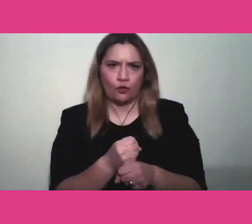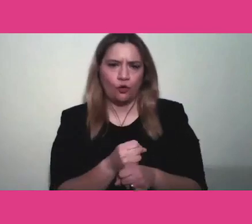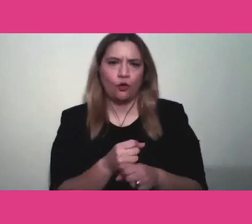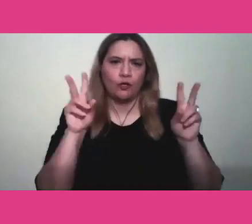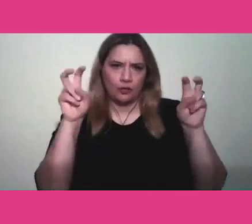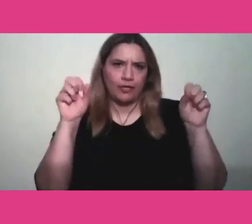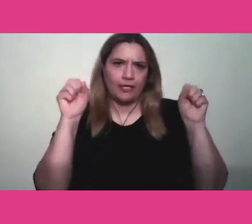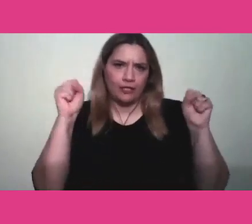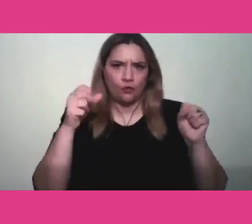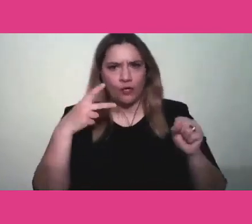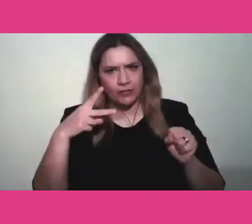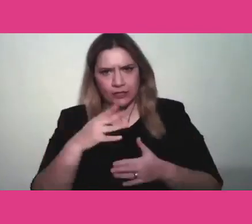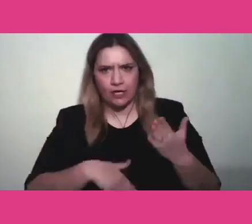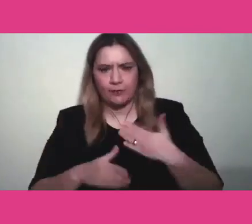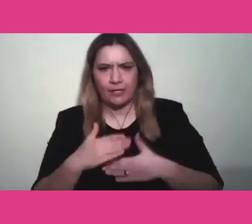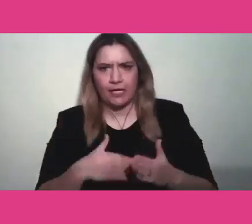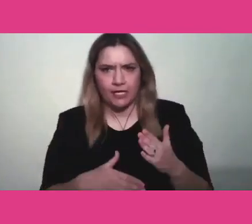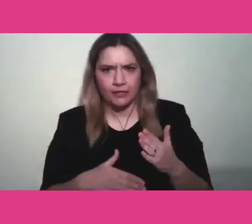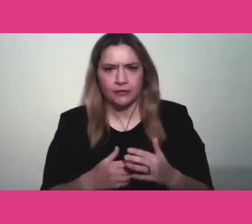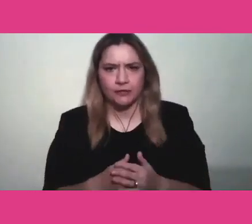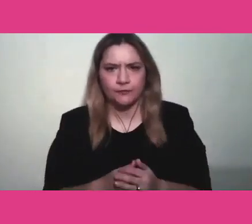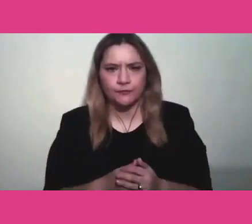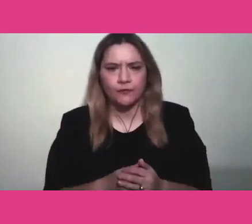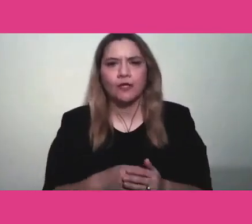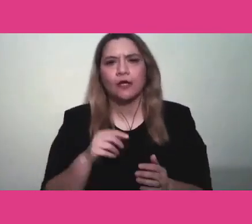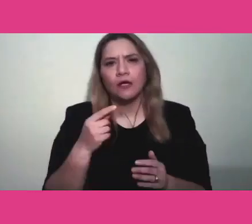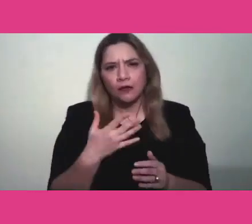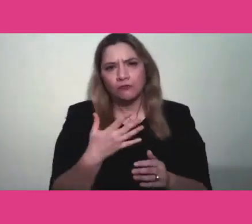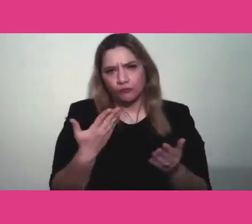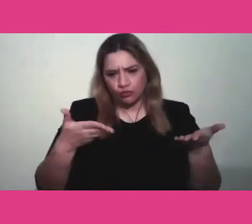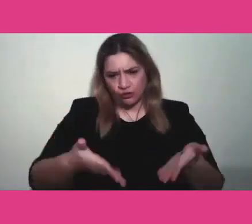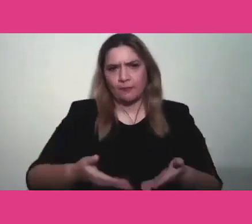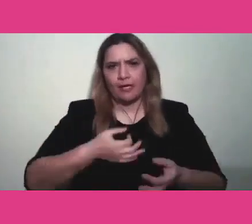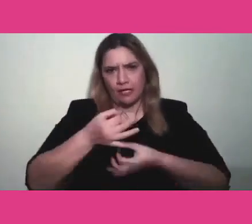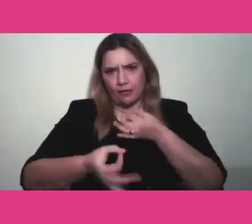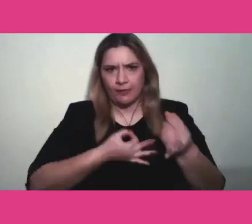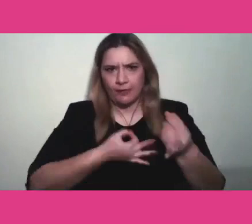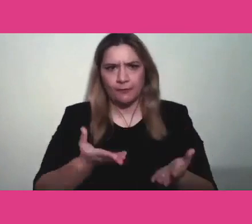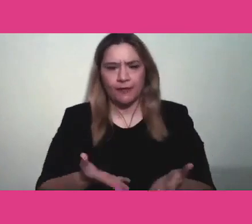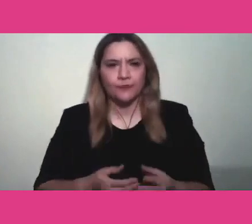of Disability, για το οποίο βρισκόμαστε σήμερα εδώ.